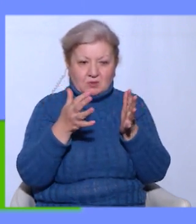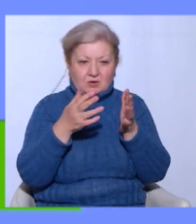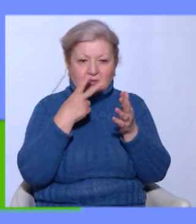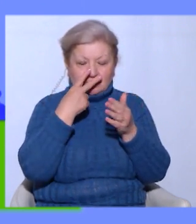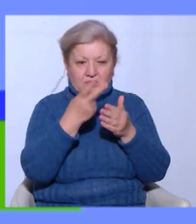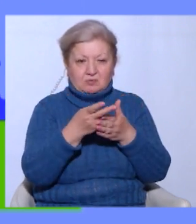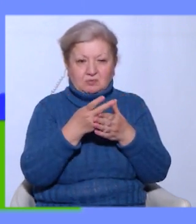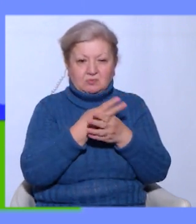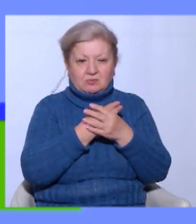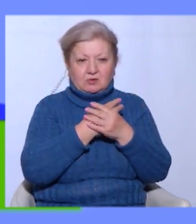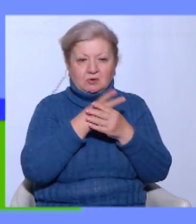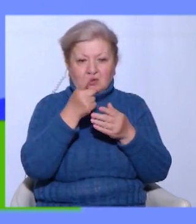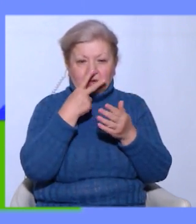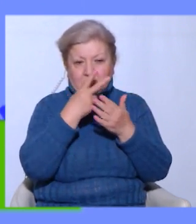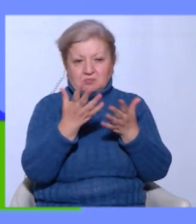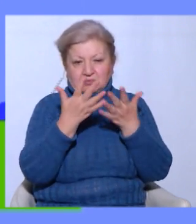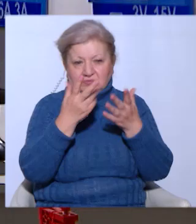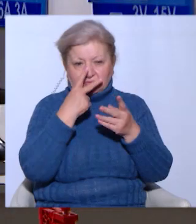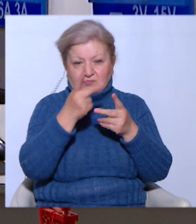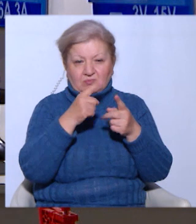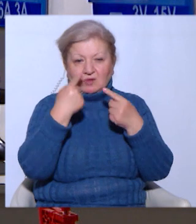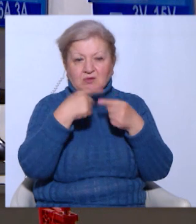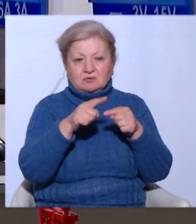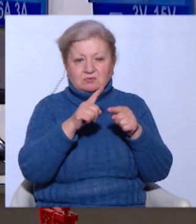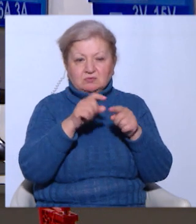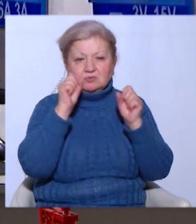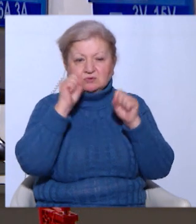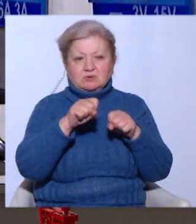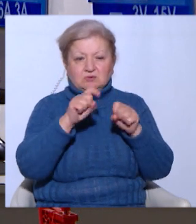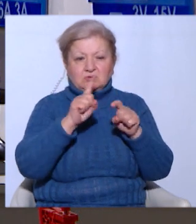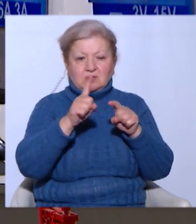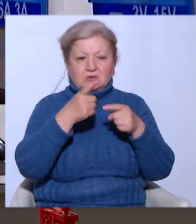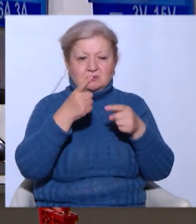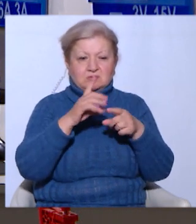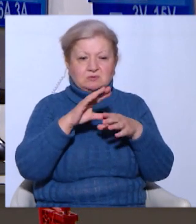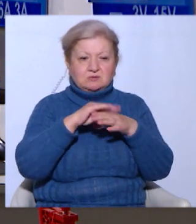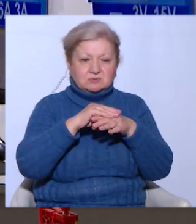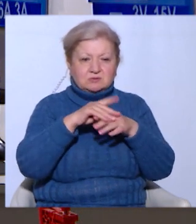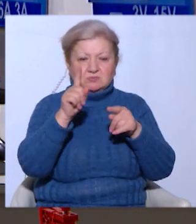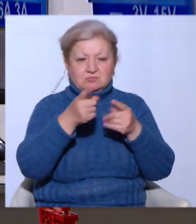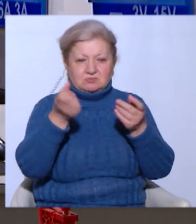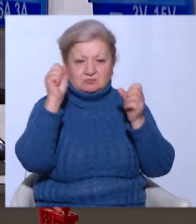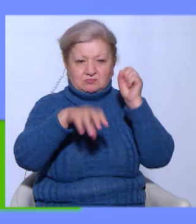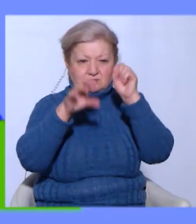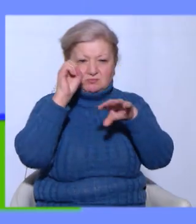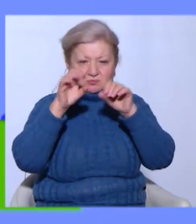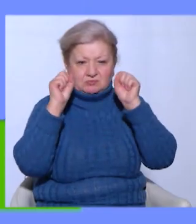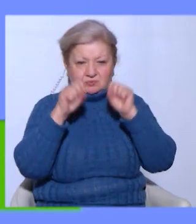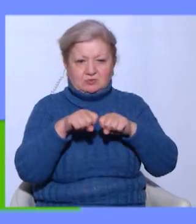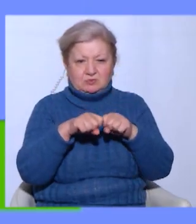აი აშკარად ასეთია. საგნები შეგვიძლია ჩამოვაგდოთ და შევხედოთ საით